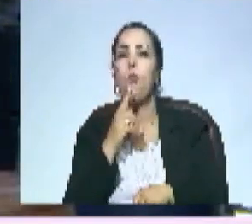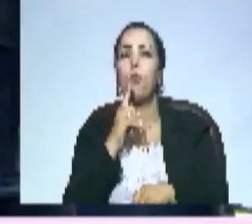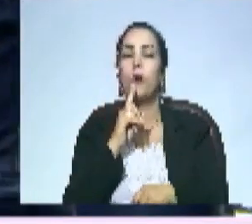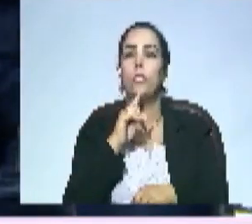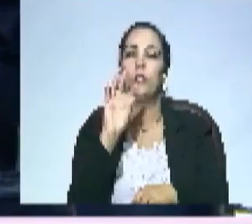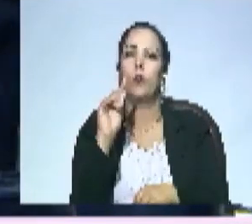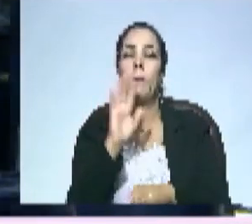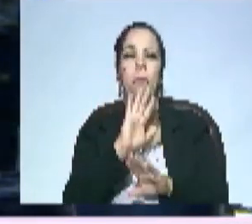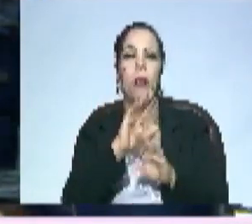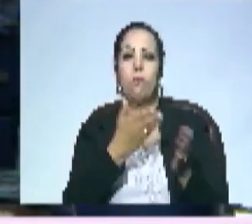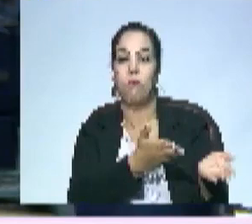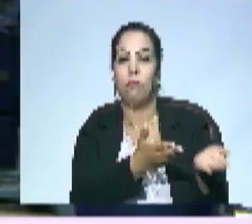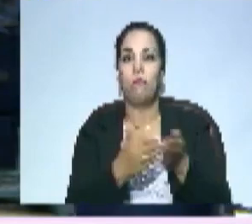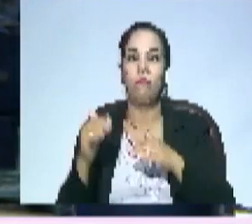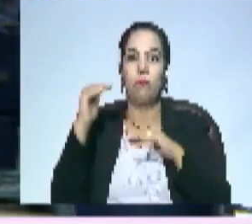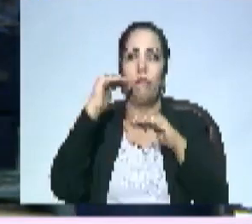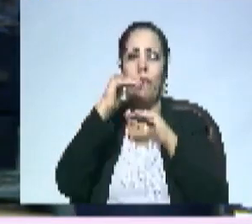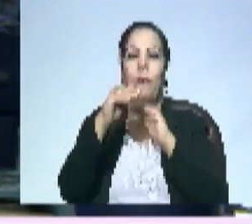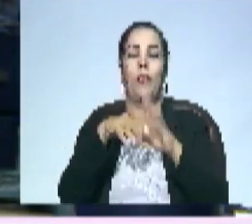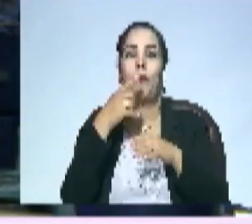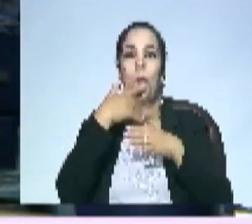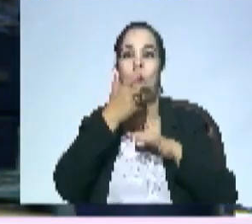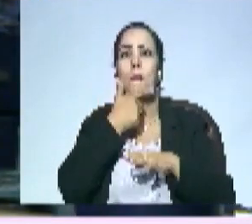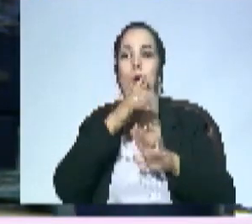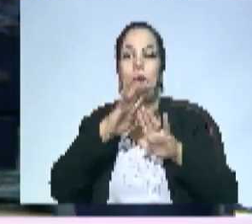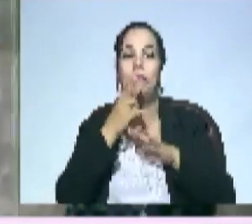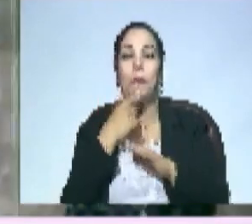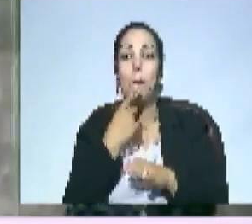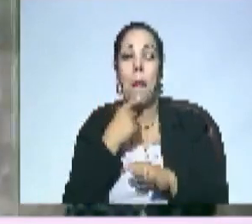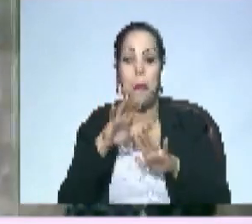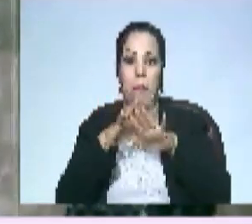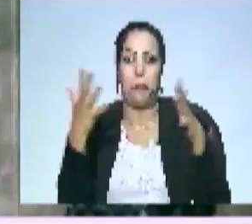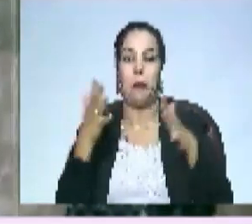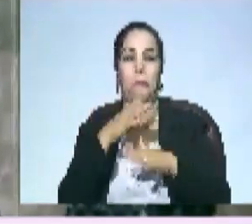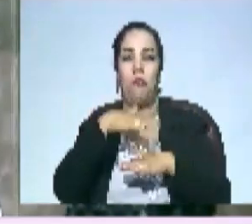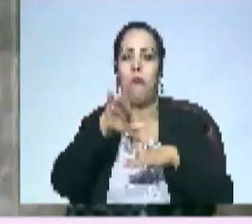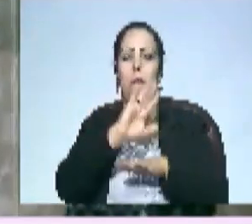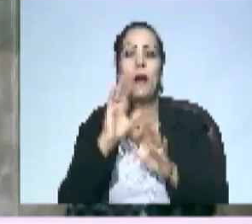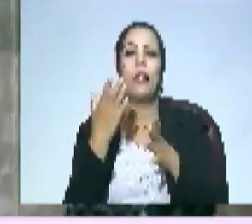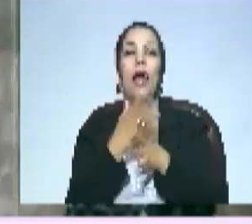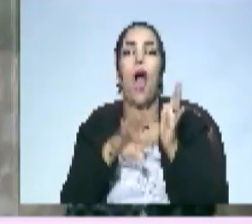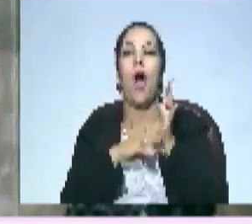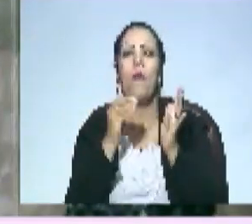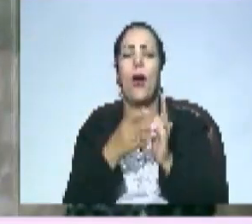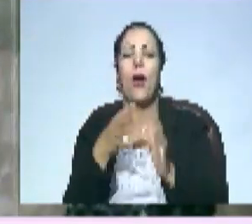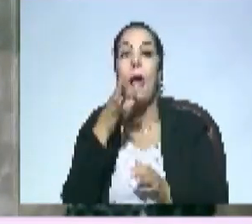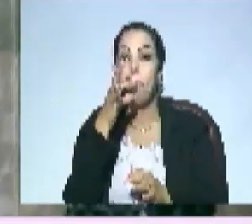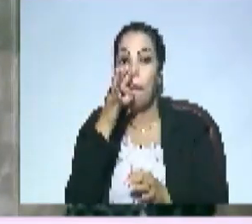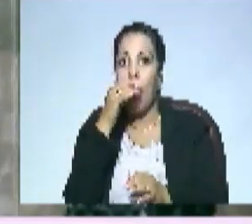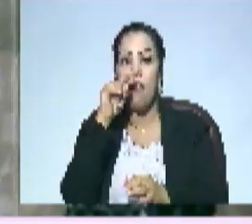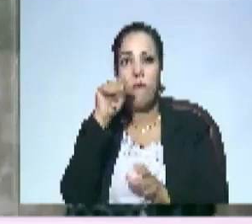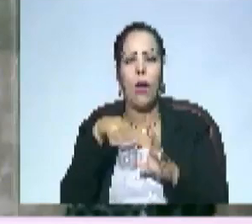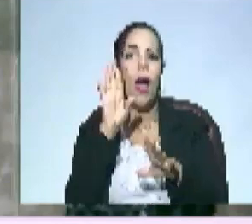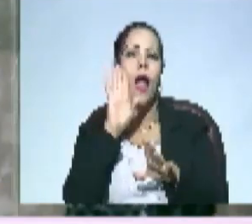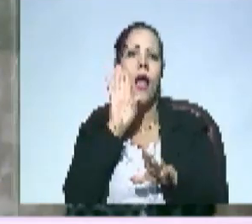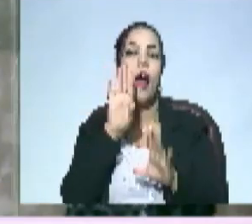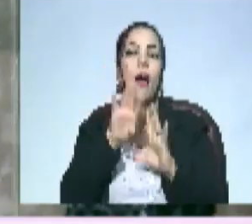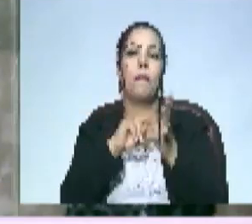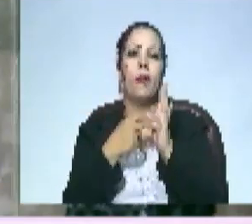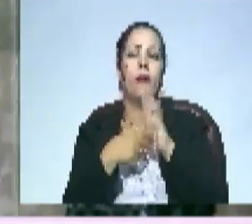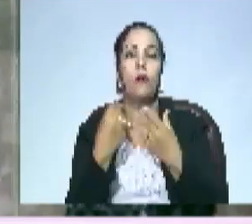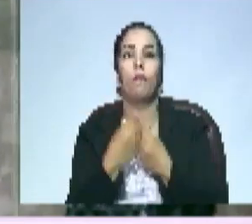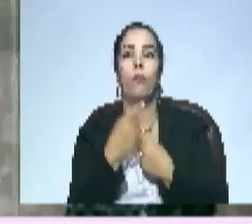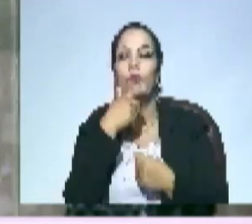وش جراتا وبعدين تمام حلو قوي كده اول حاجه الا كانالوني الحادق الشيف ورينا نعمله ازاي